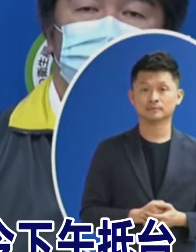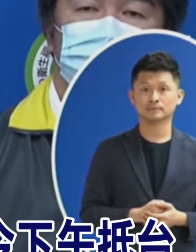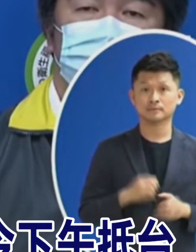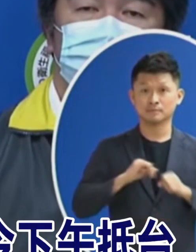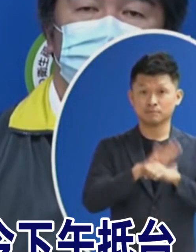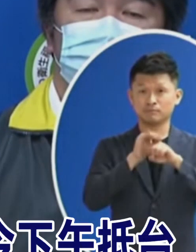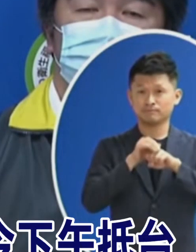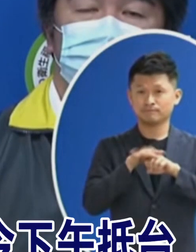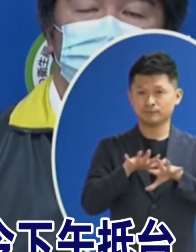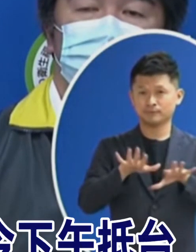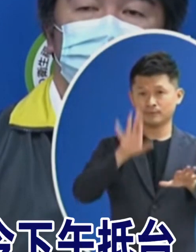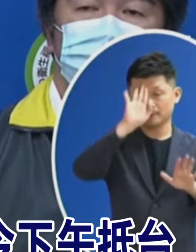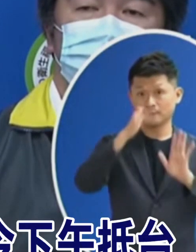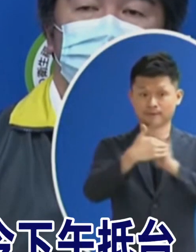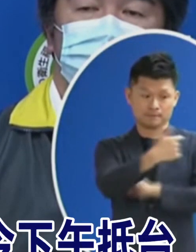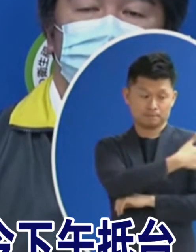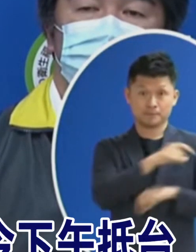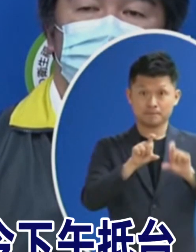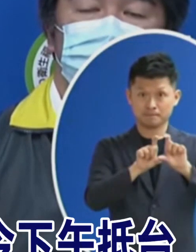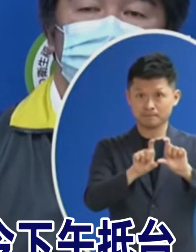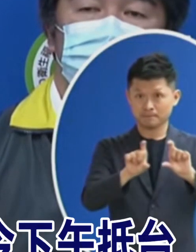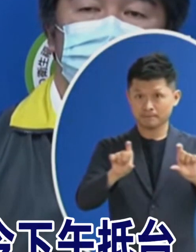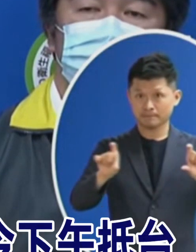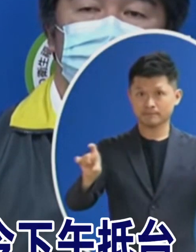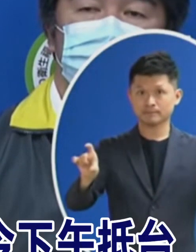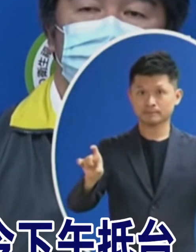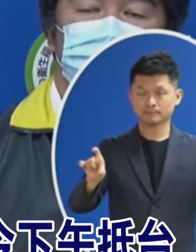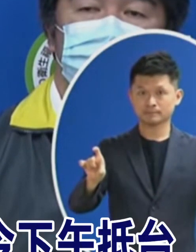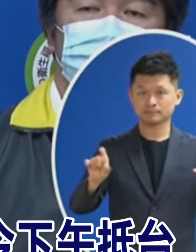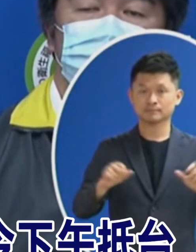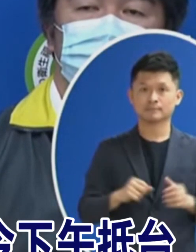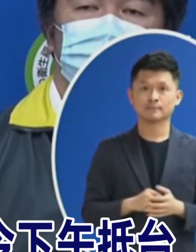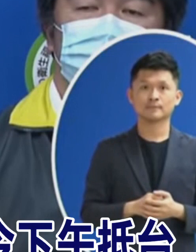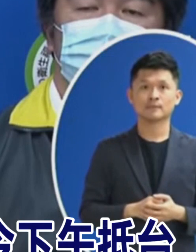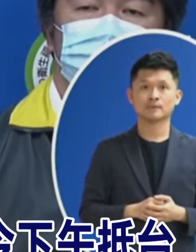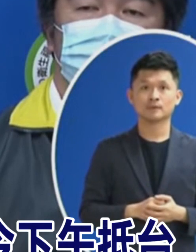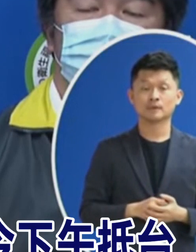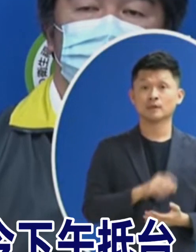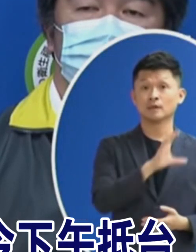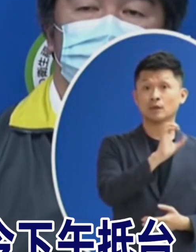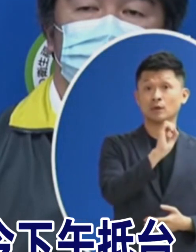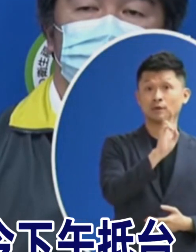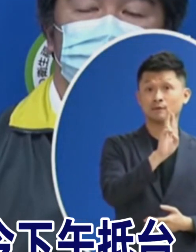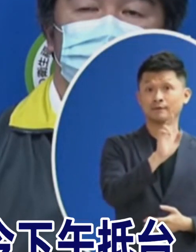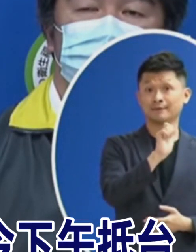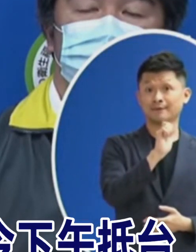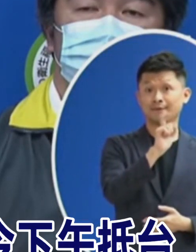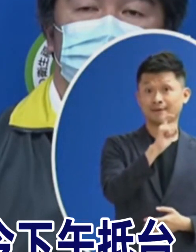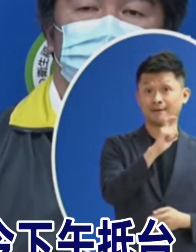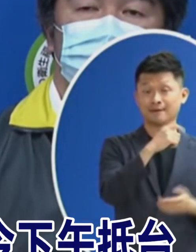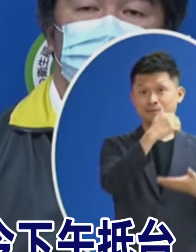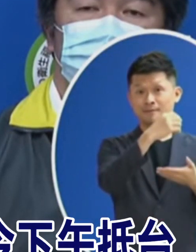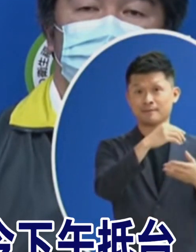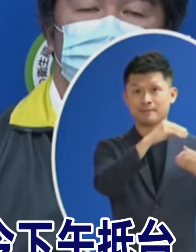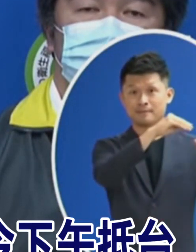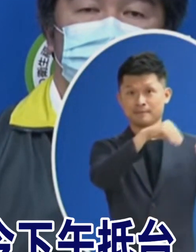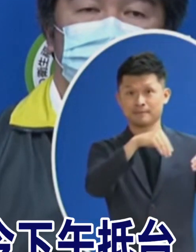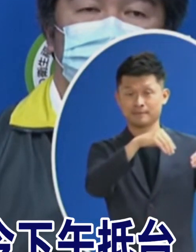COVID-19 的疫苗，大概这一次，我们是从 COVAX 所获配的